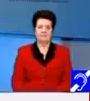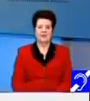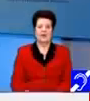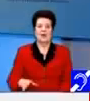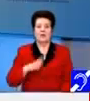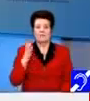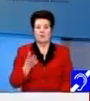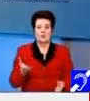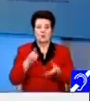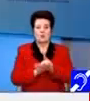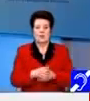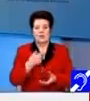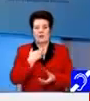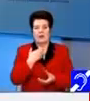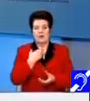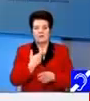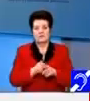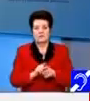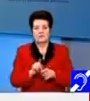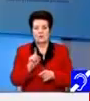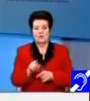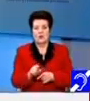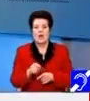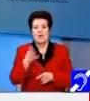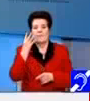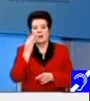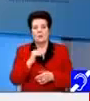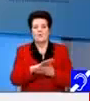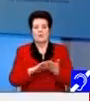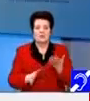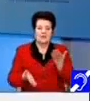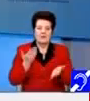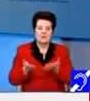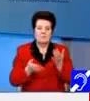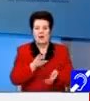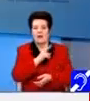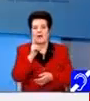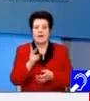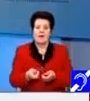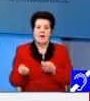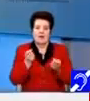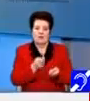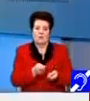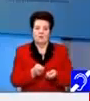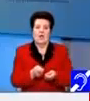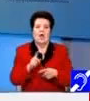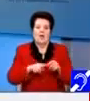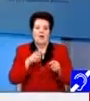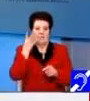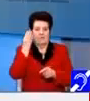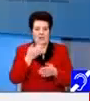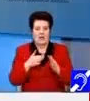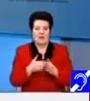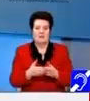A făcut unirea prin glasul sângelui. TVR Moldova continuă să redescopere pe cei care au readus Basarabia acasă alături de